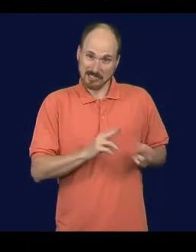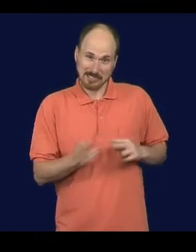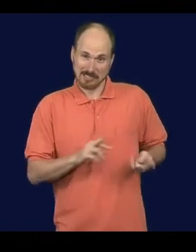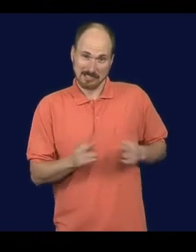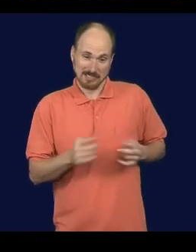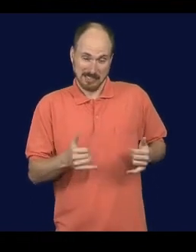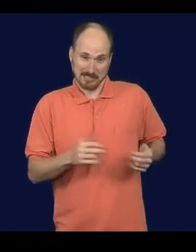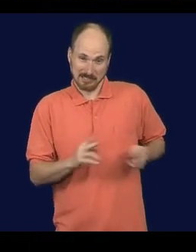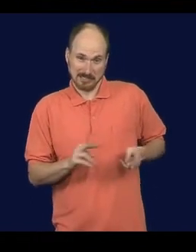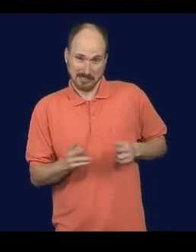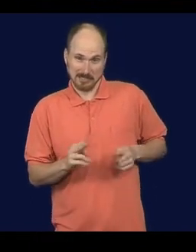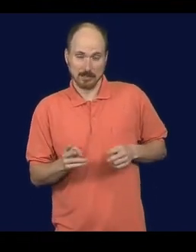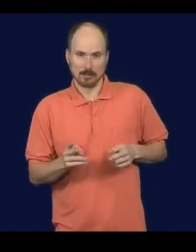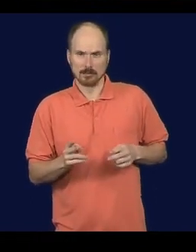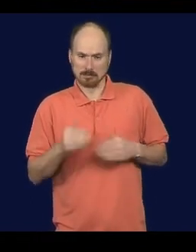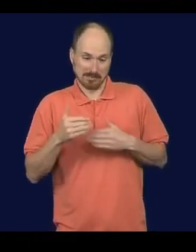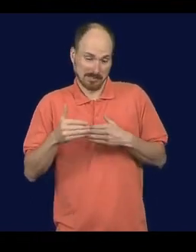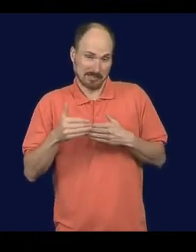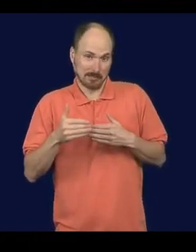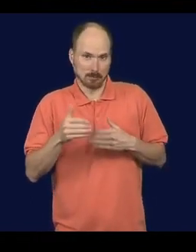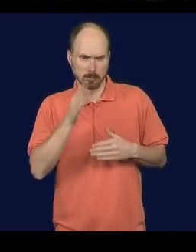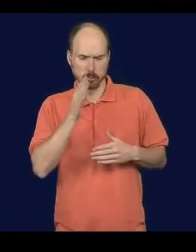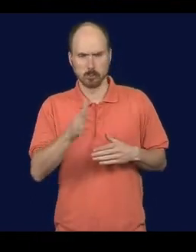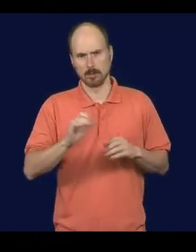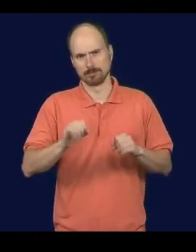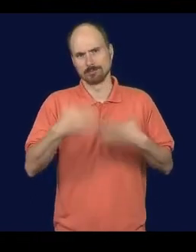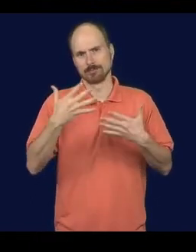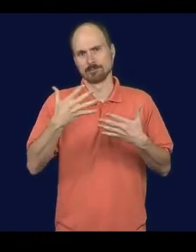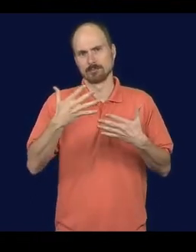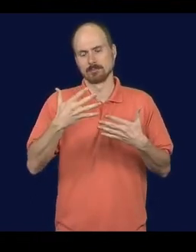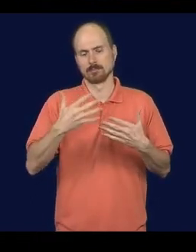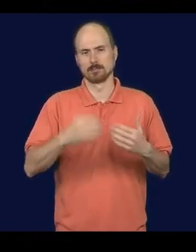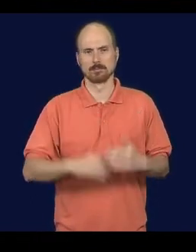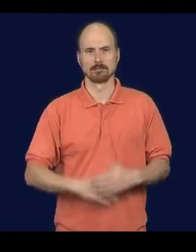Tak, my si to teda můžeme ukázat, jak to funguje v praxi.